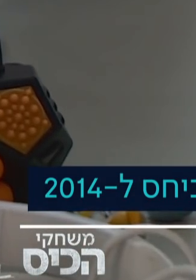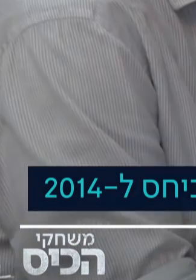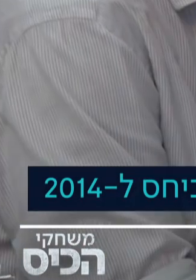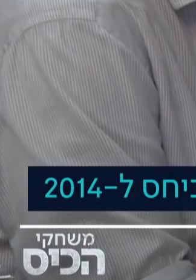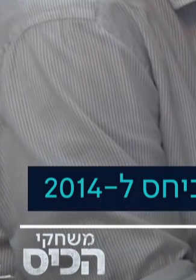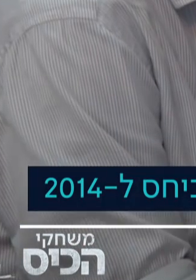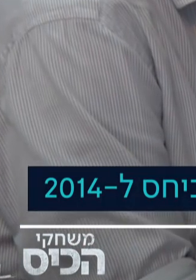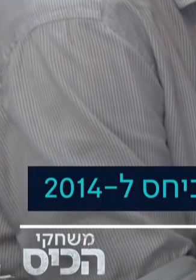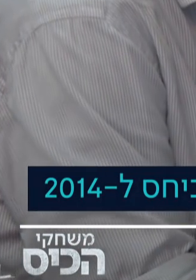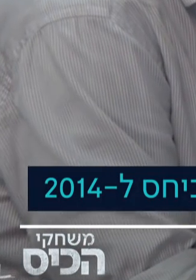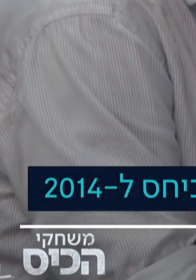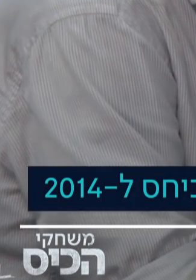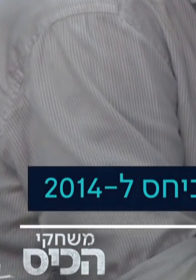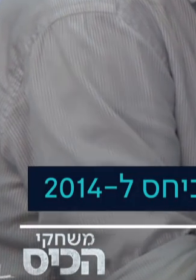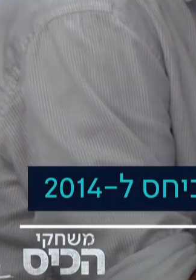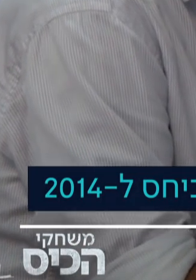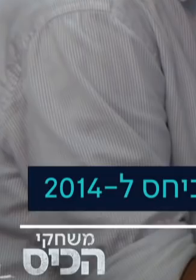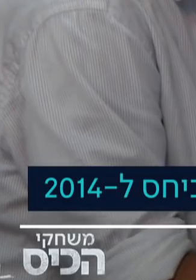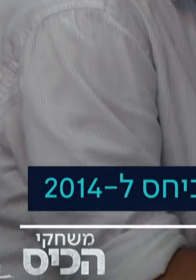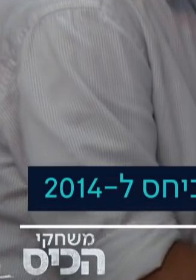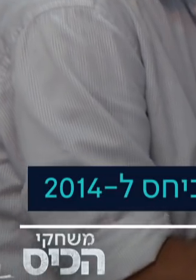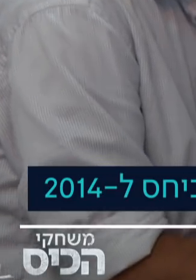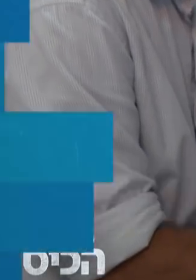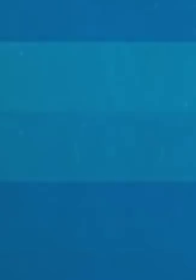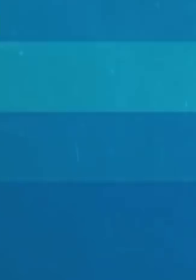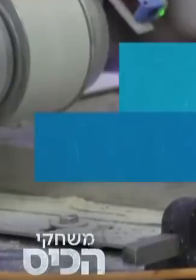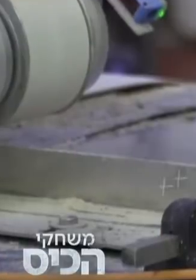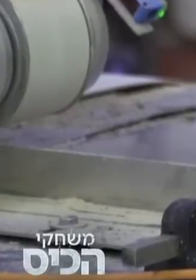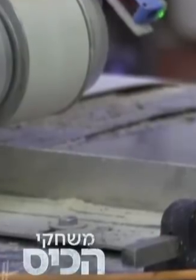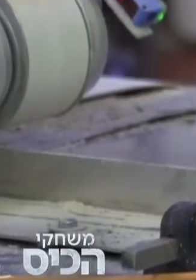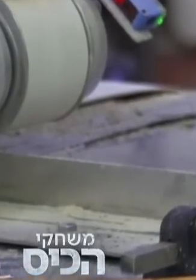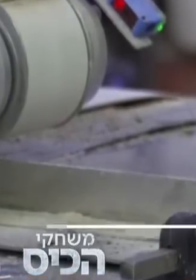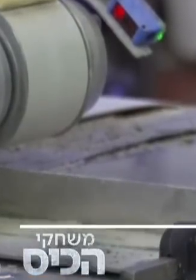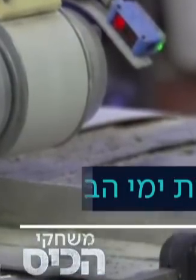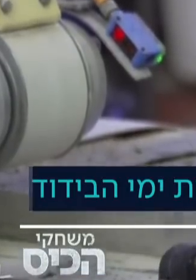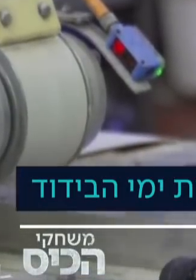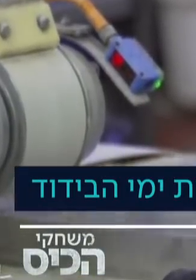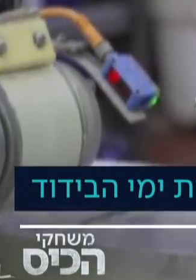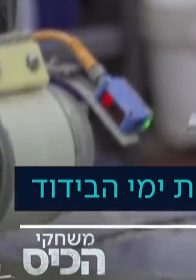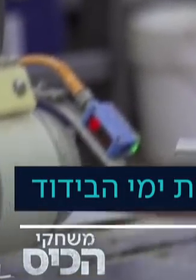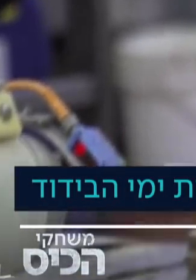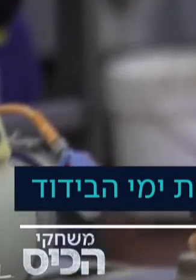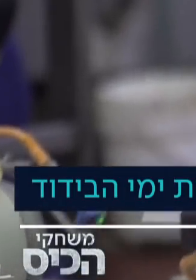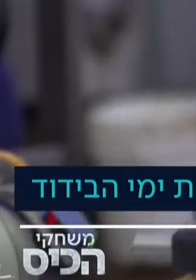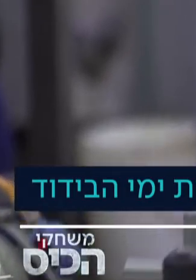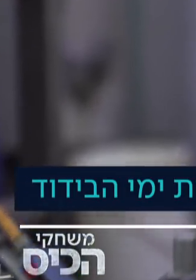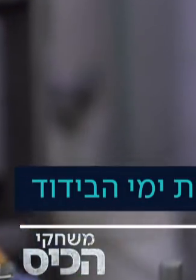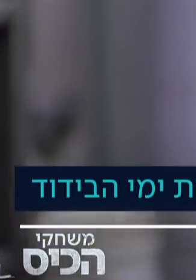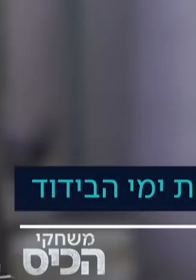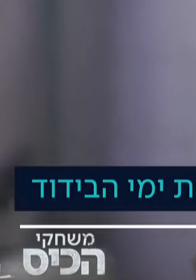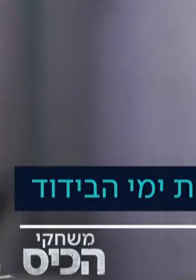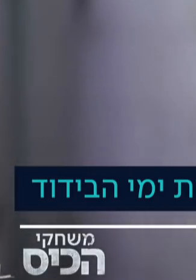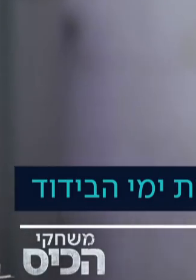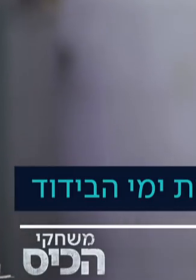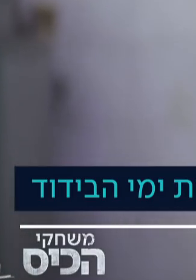שהכרנו את הנגיף, אז נפתחו 850 סטארט-אפים. 22 חברות גדולות במשק תובעות את